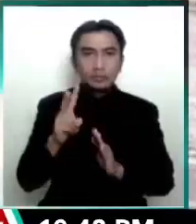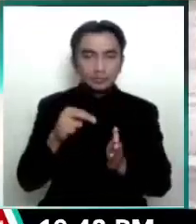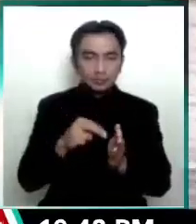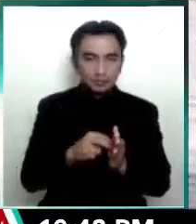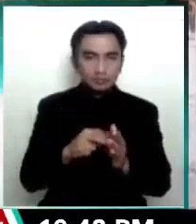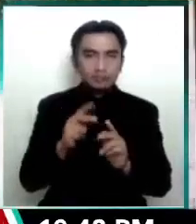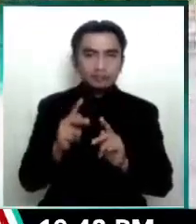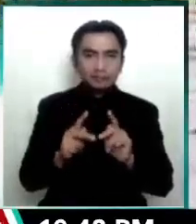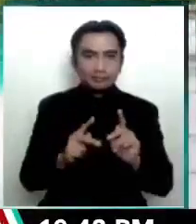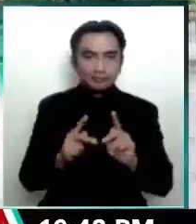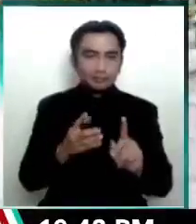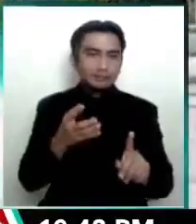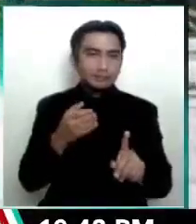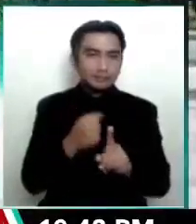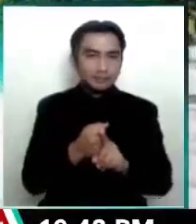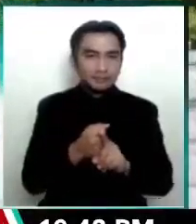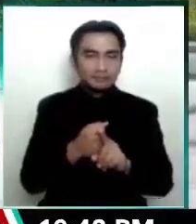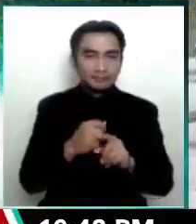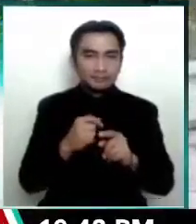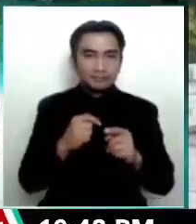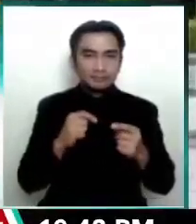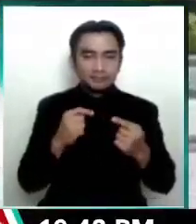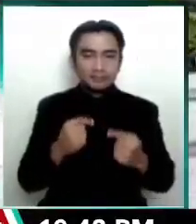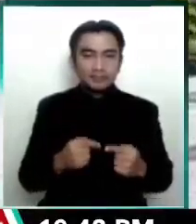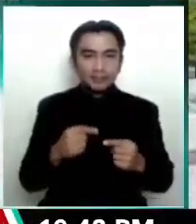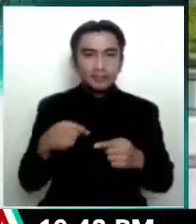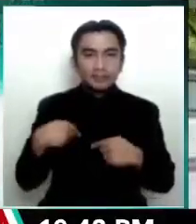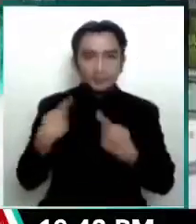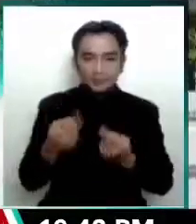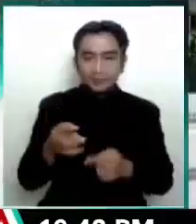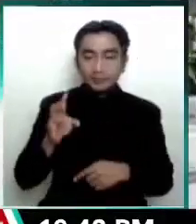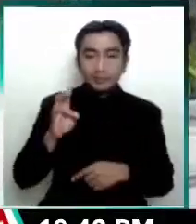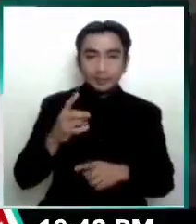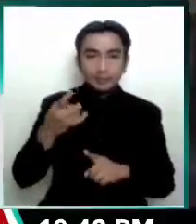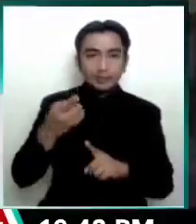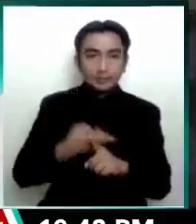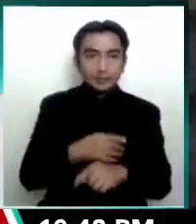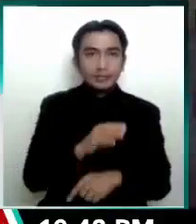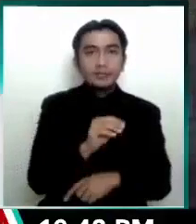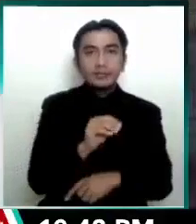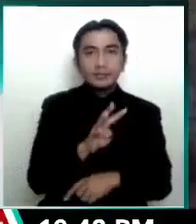sa lungsod sa loob ng nagdaang 7 buwan. 14